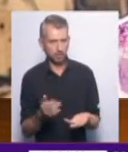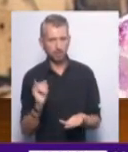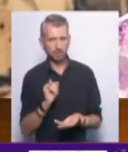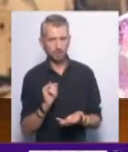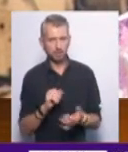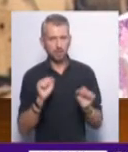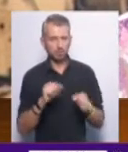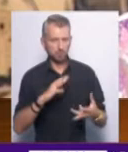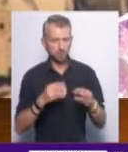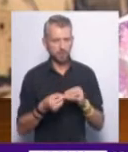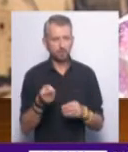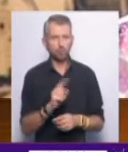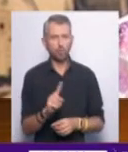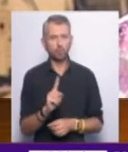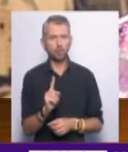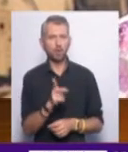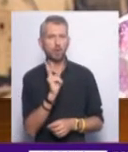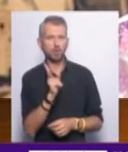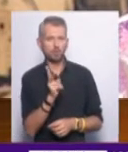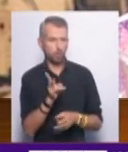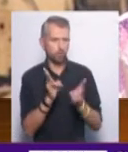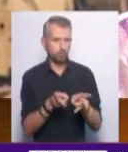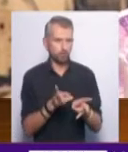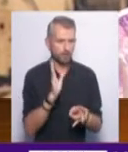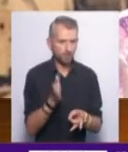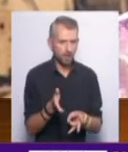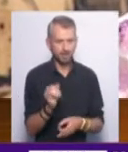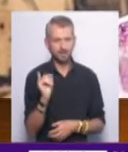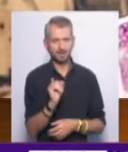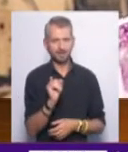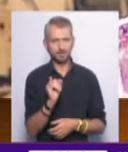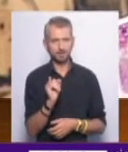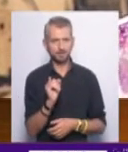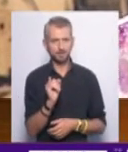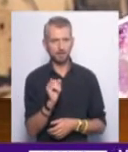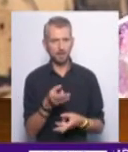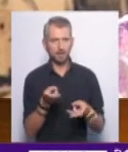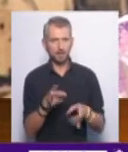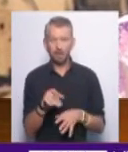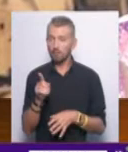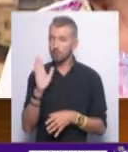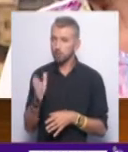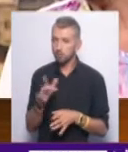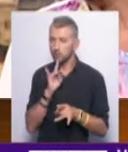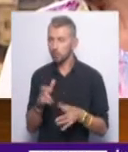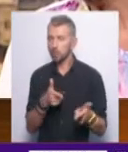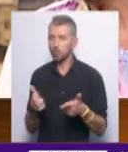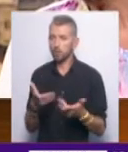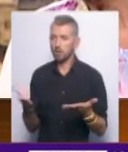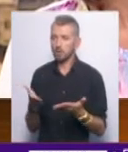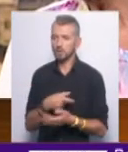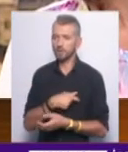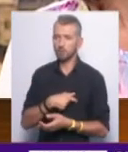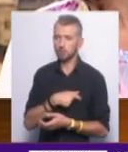може привести до того, що хтось постраждає і лишиться. Ви будете готувати якісь, можливо,